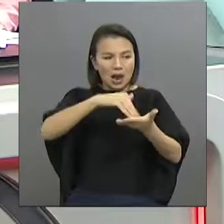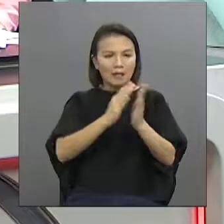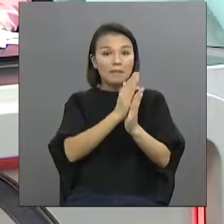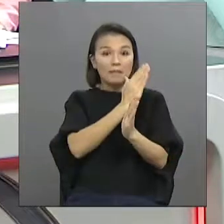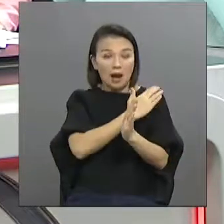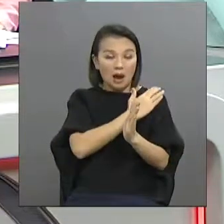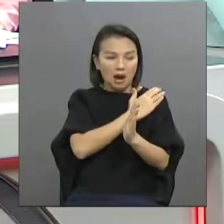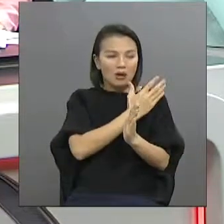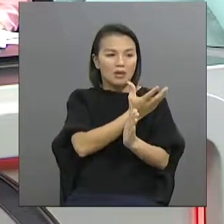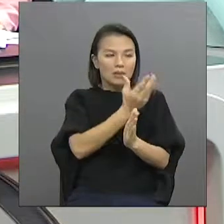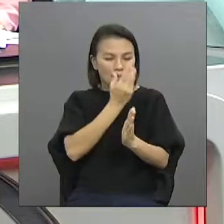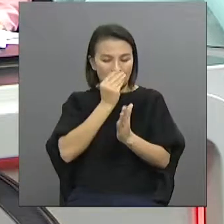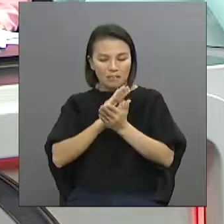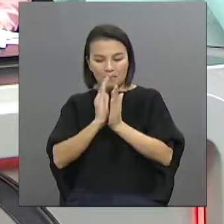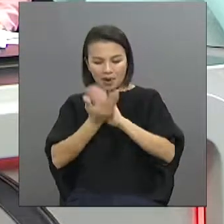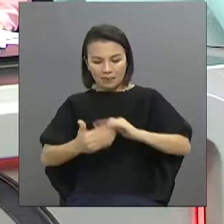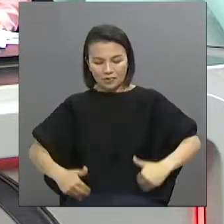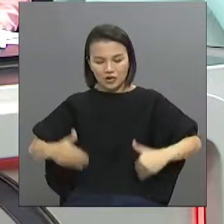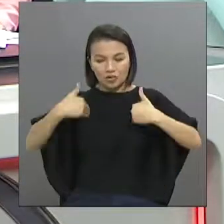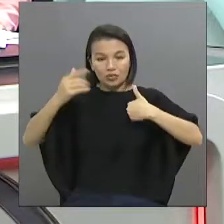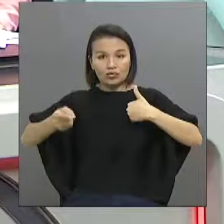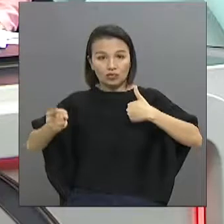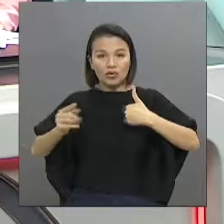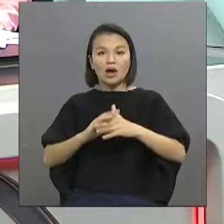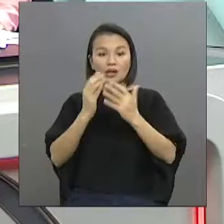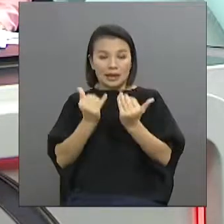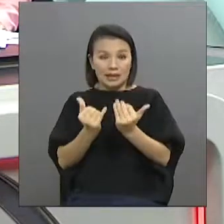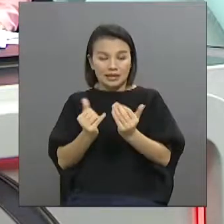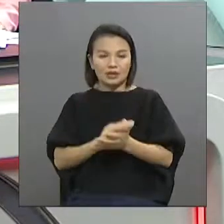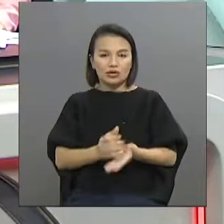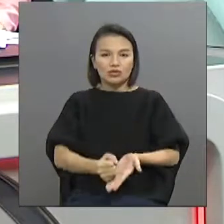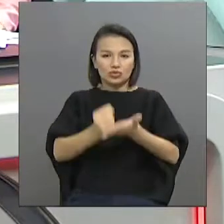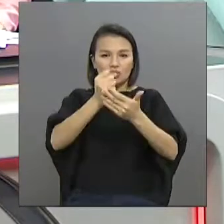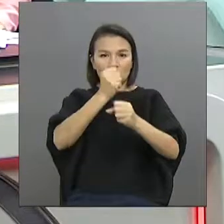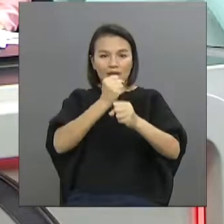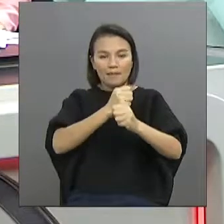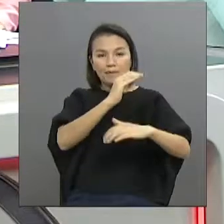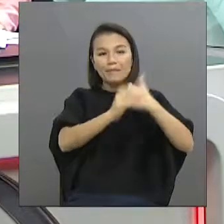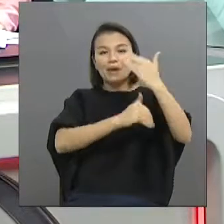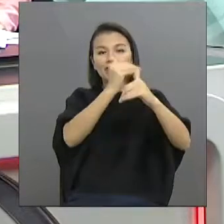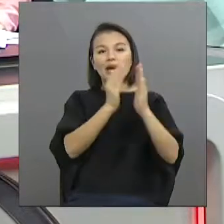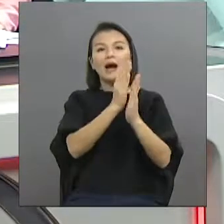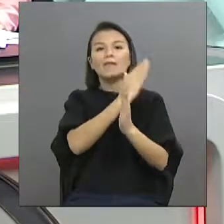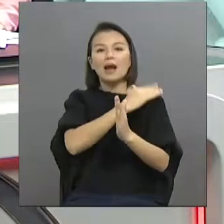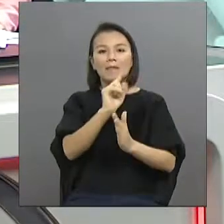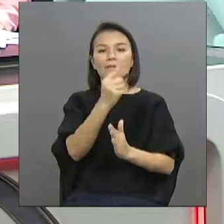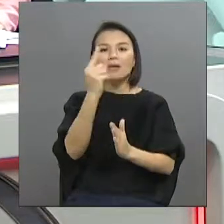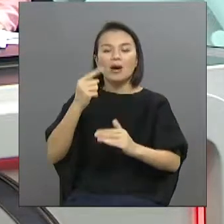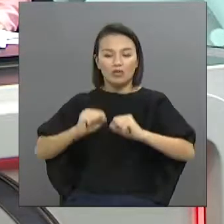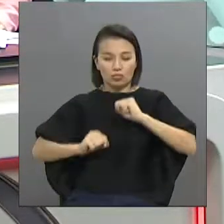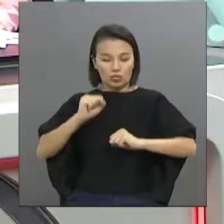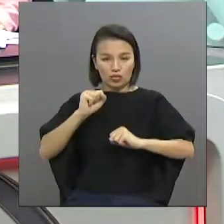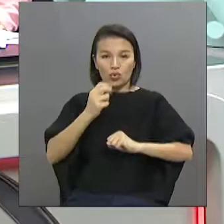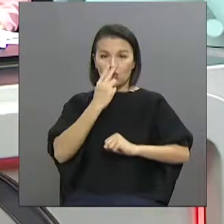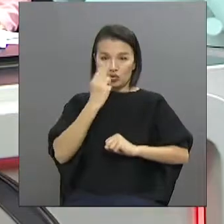ในการดำเนินชีวิตประจำวันแล้วการสัญจรครั้งนี้นะครับยังร่วมสร้างและก็พัฒนาพระนักเทศรุ่นใหม่อีกด้วยครับติดตามเรื่องนี้กับ